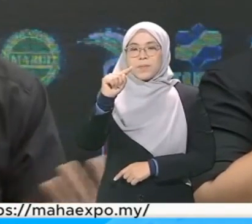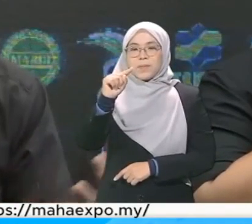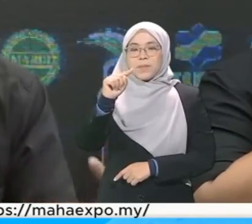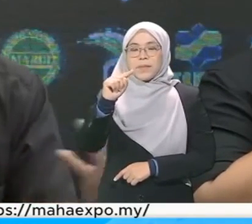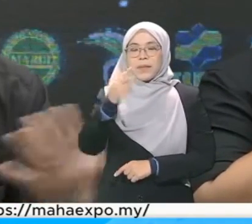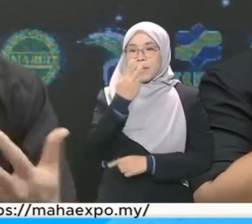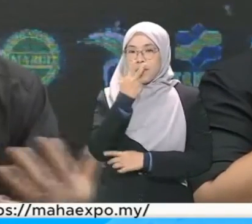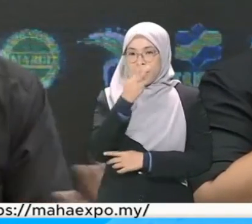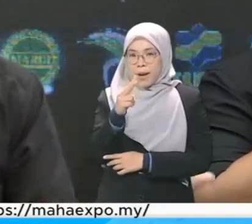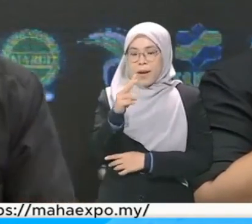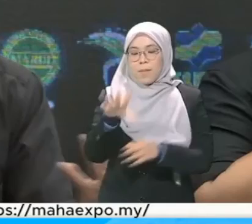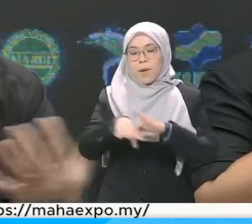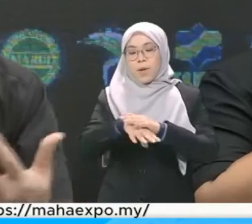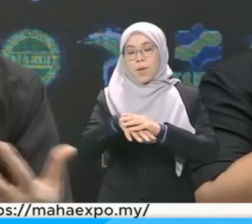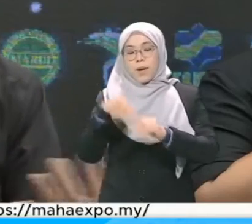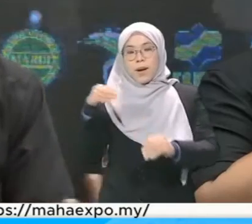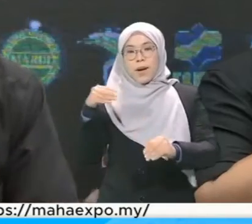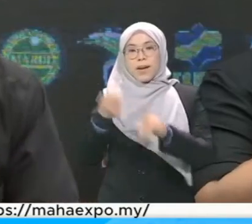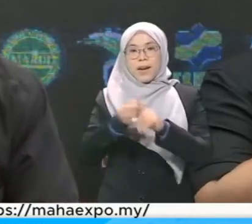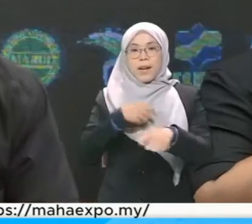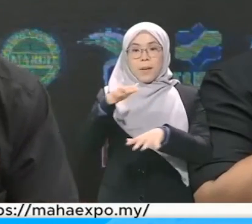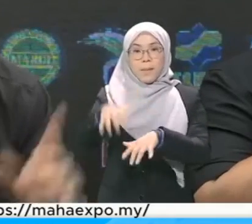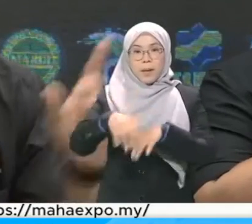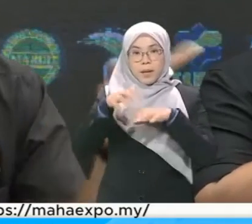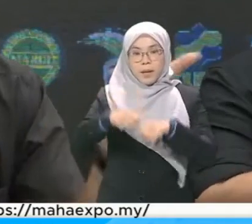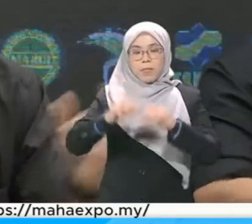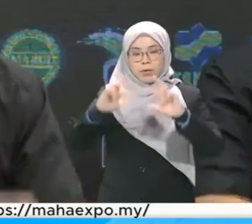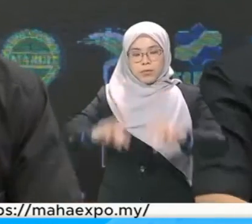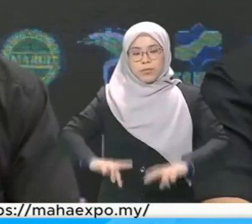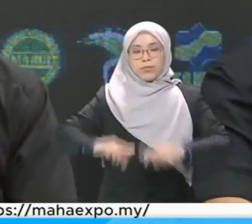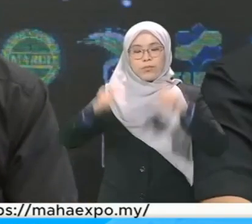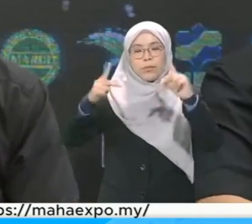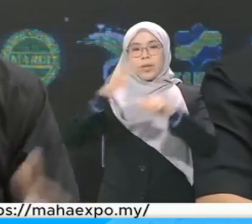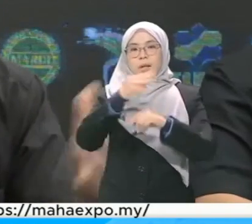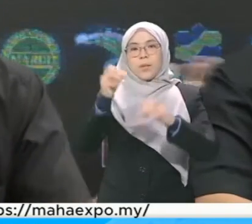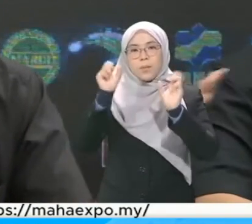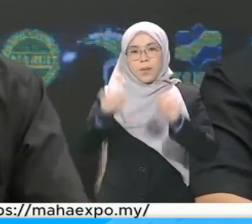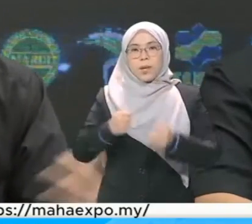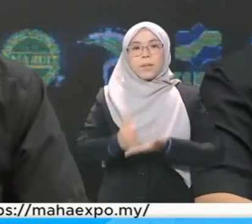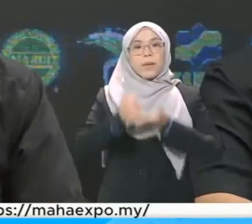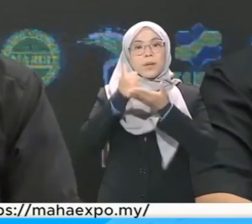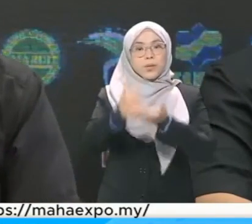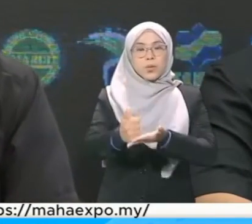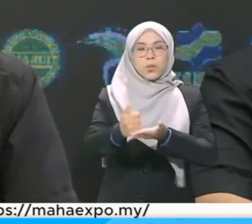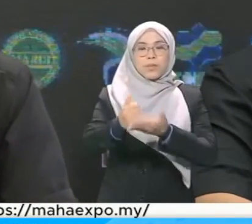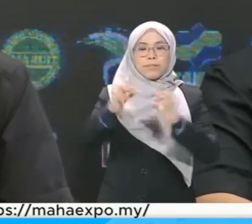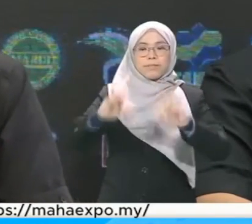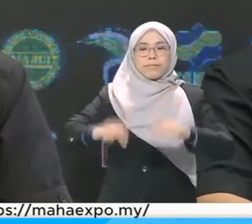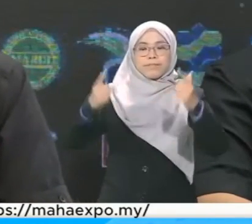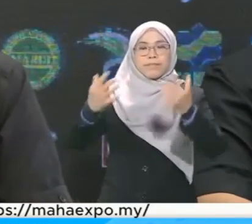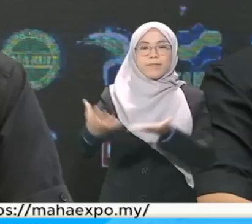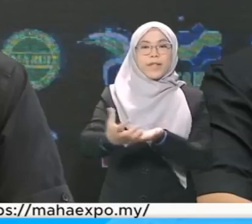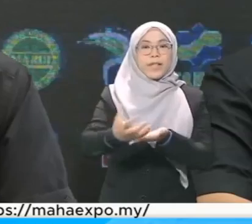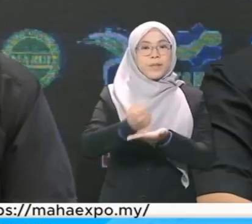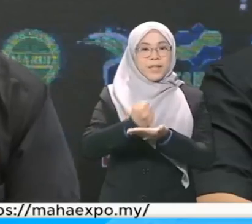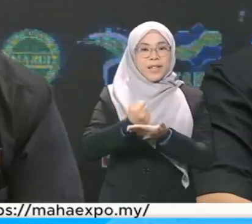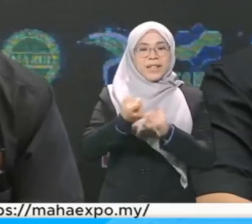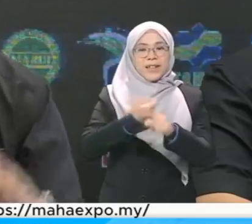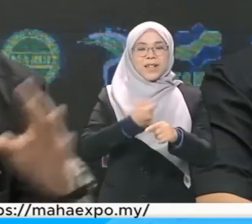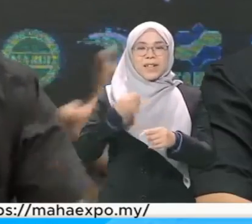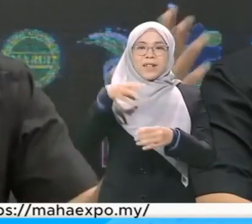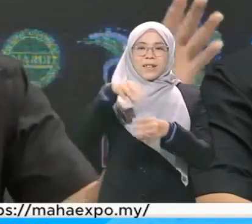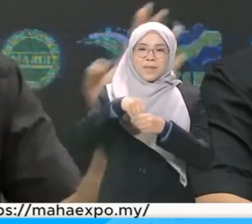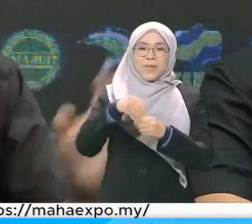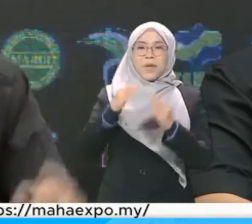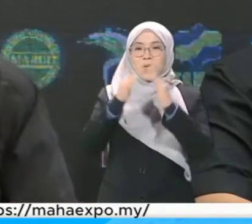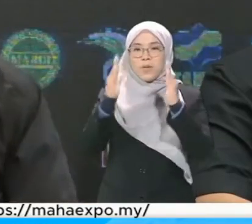melihat pengeluaran hasil pertanian dapat ditingkatkan dan starter langsung membantu meningkatkan pendapatan isu rumah